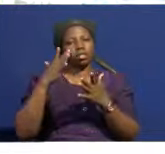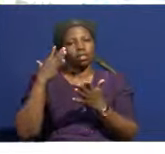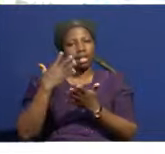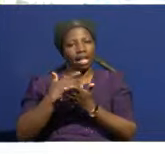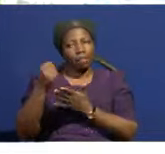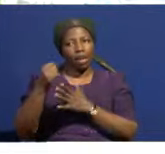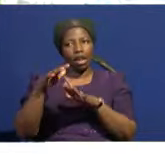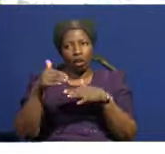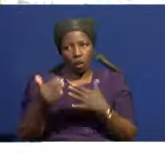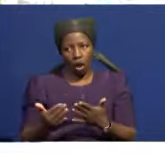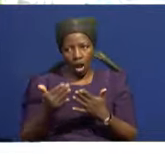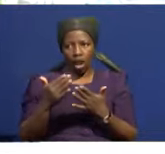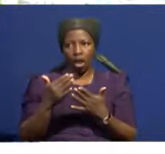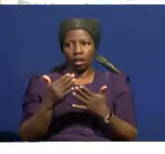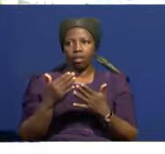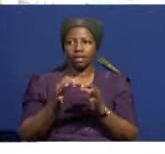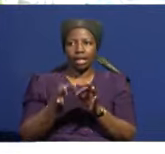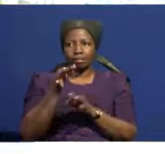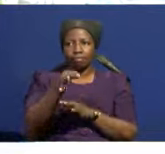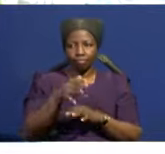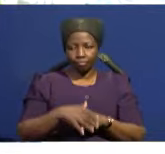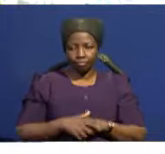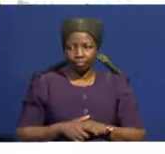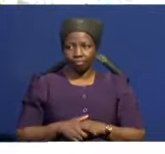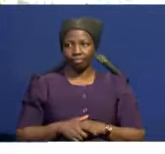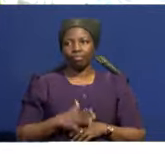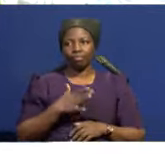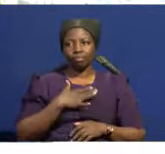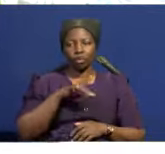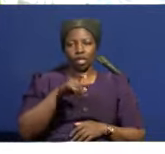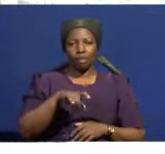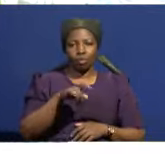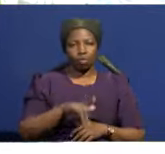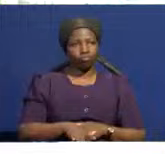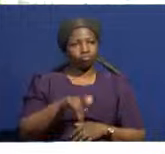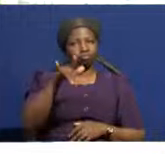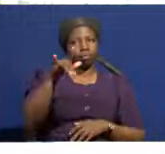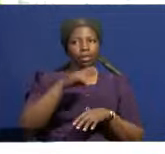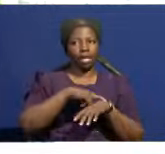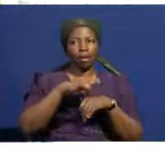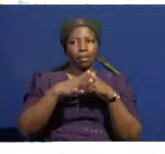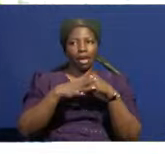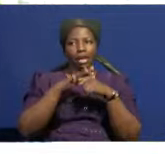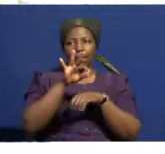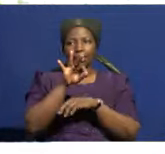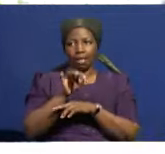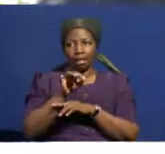leave Mombasa at around 9:30. We have been here in the queue